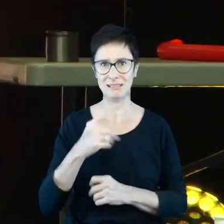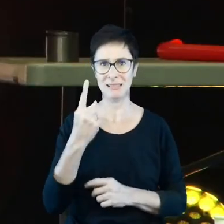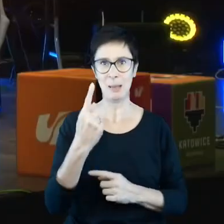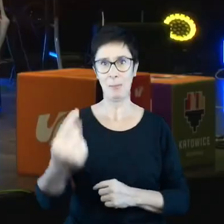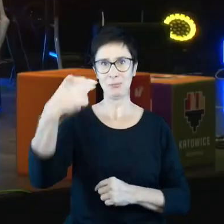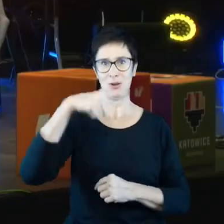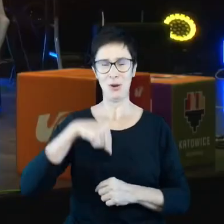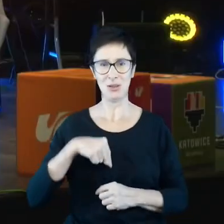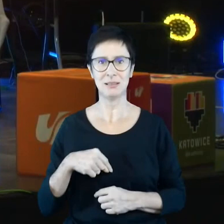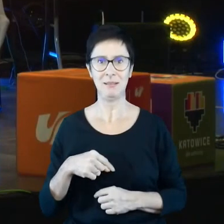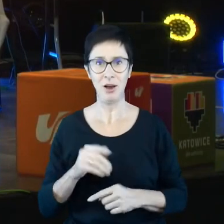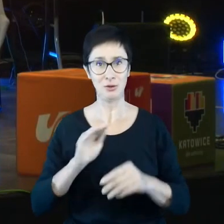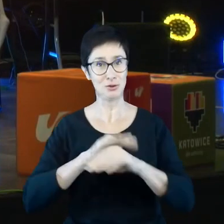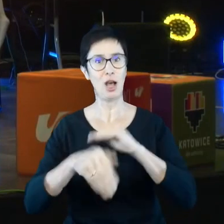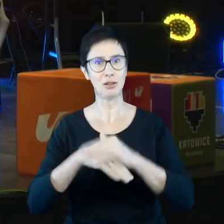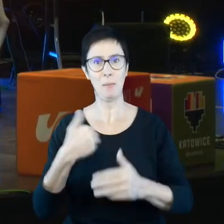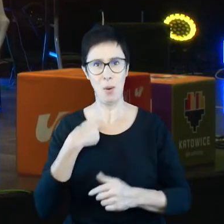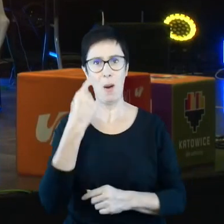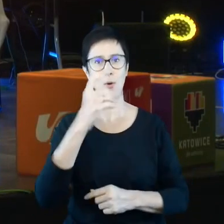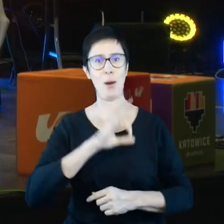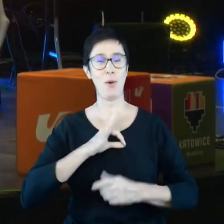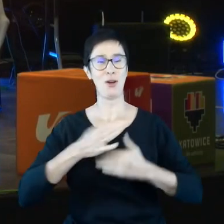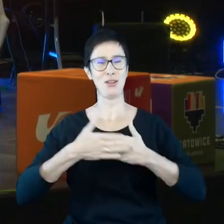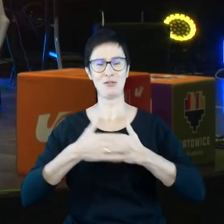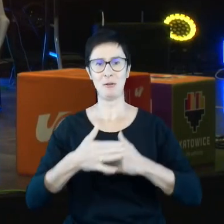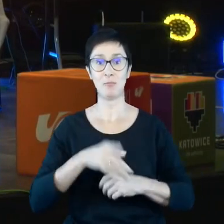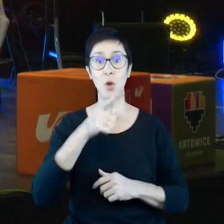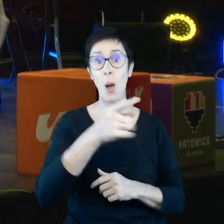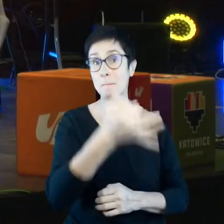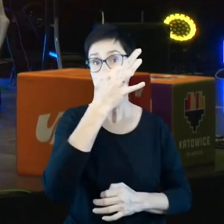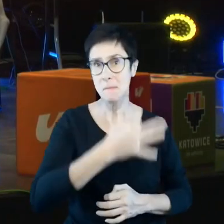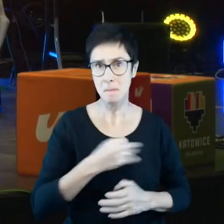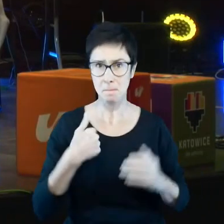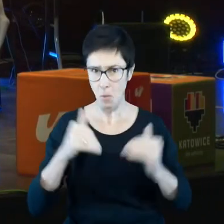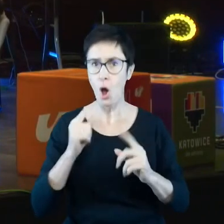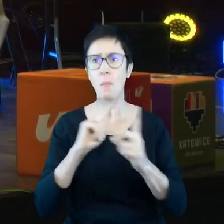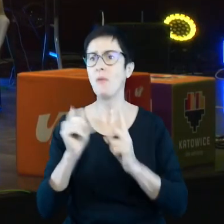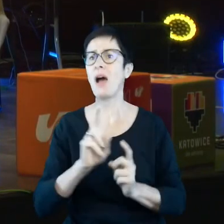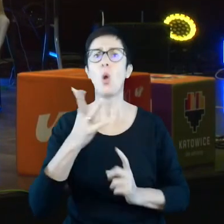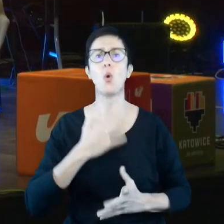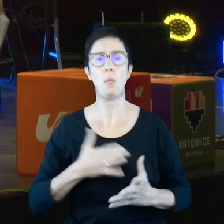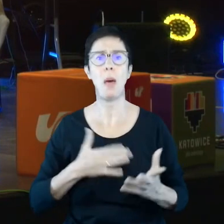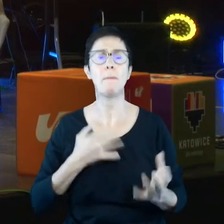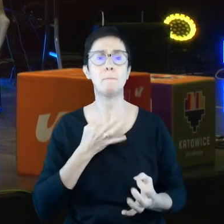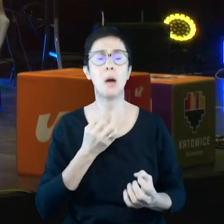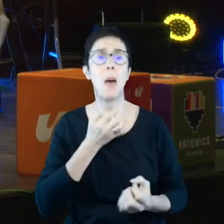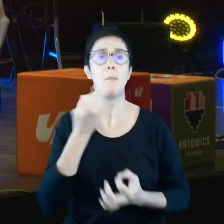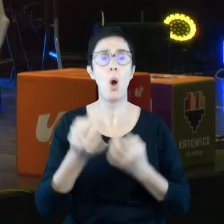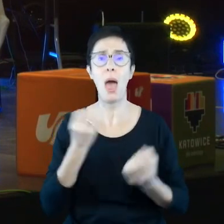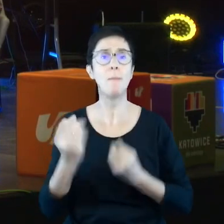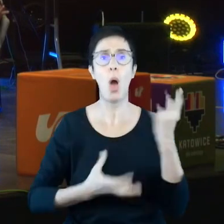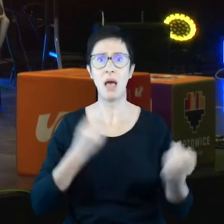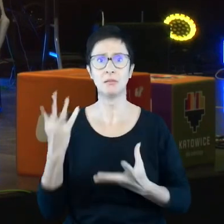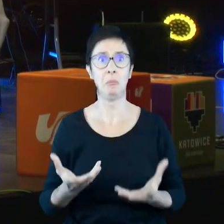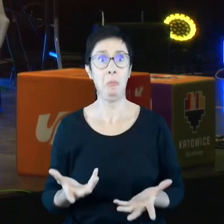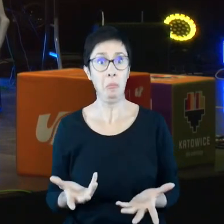przychodzi. Szczęście puka do drzwi, prawda? I pan profesor zapytał, czy mógłby porozmawiać z kimś, kto lubi poezję. No więc pick me, prawda? Scena